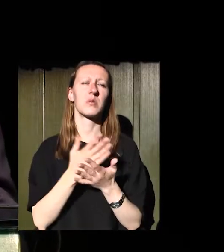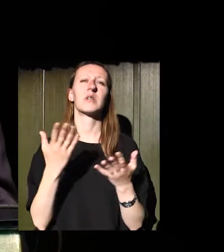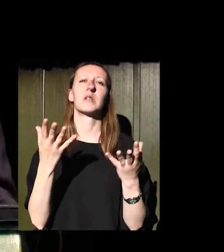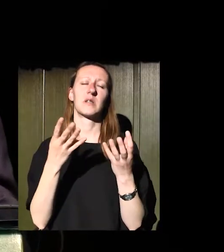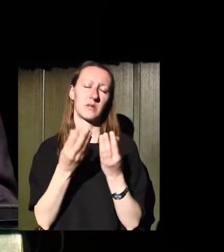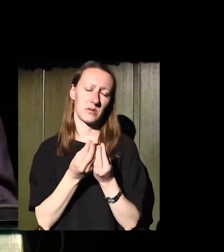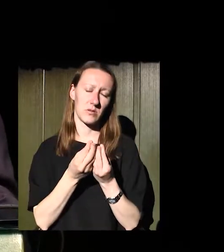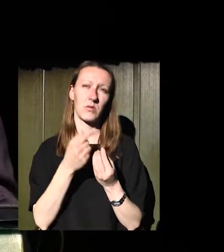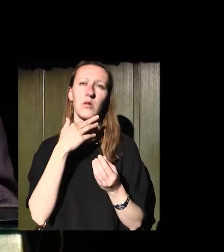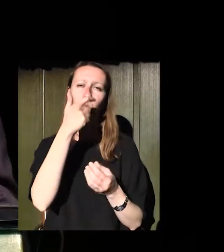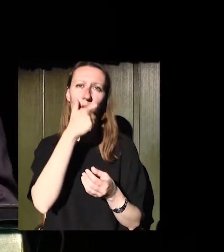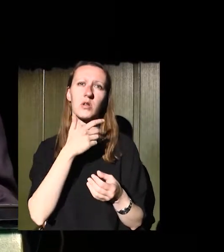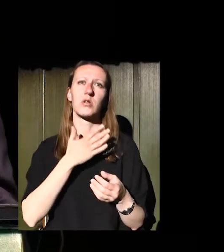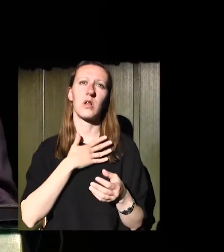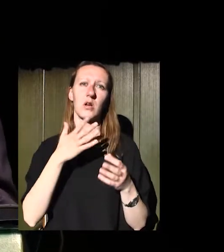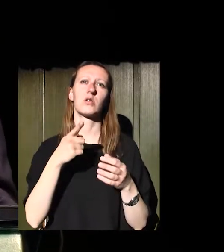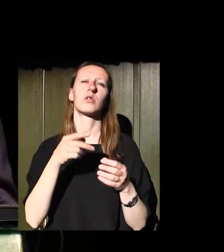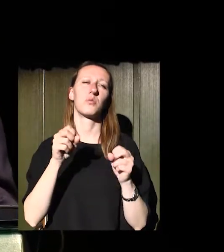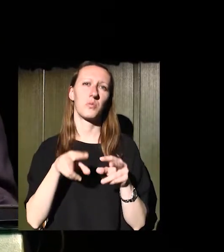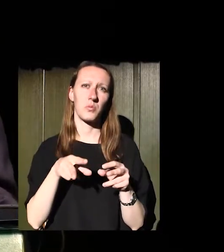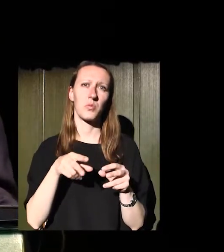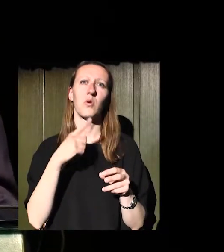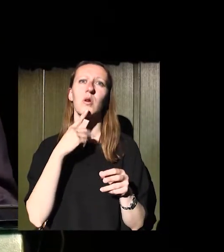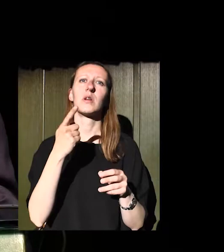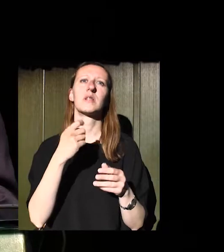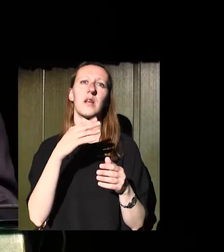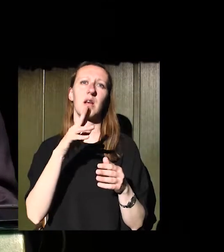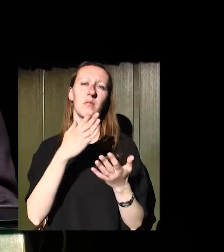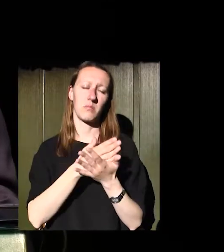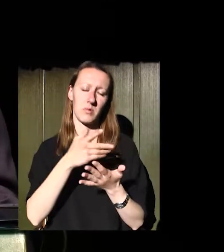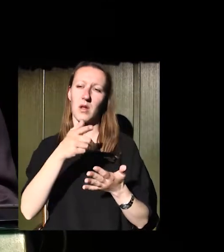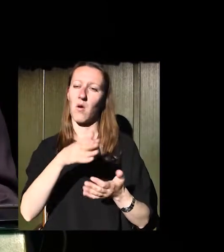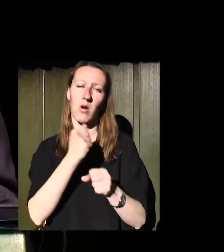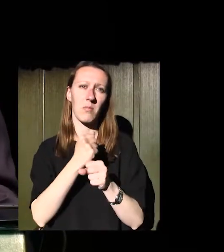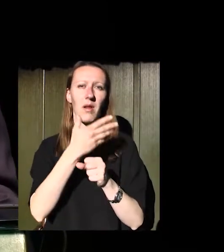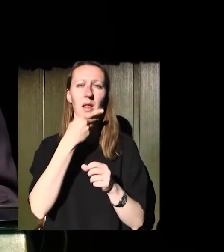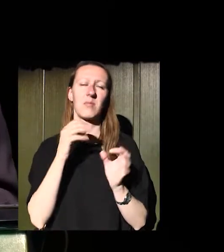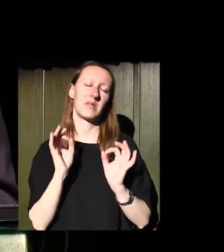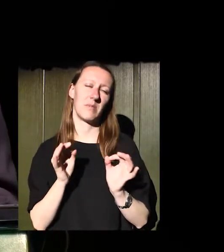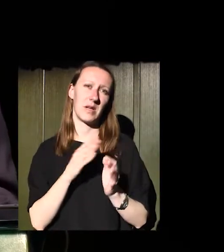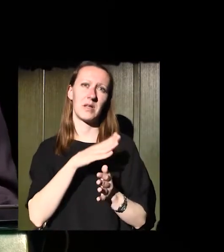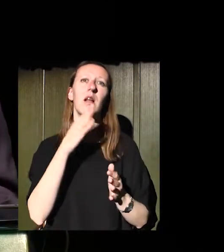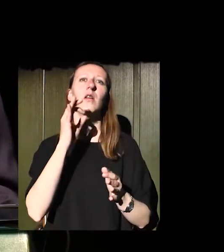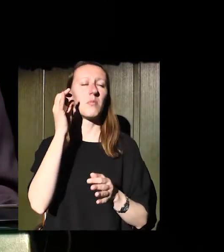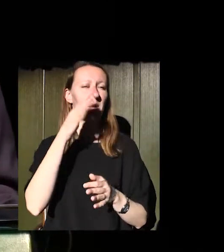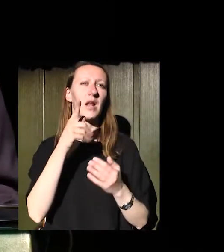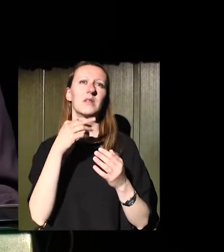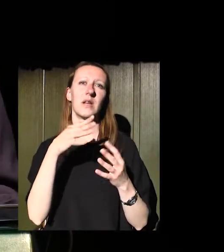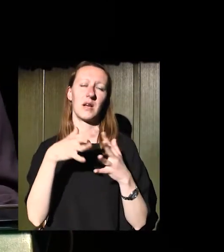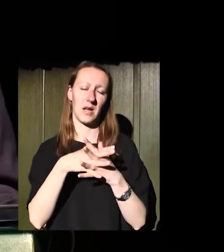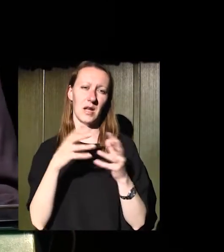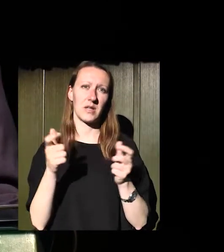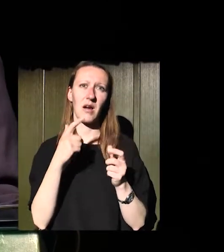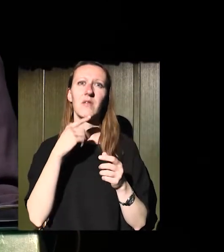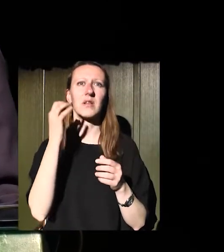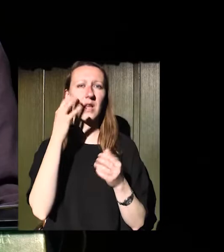essere parte dell'identità della nostra Pola e per averla resa così bella e speciale. Buona giornata della